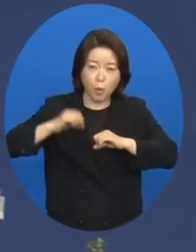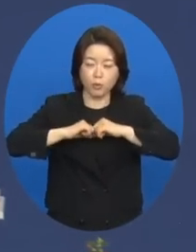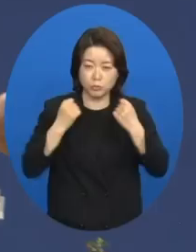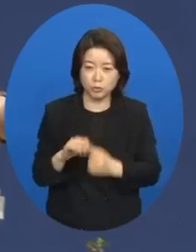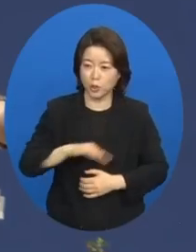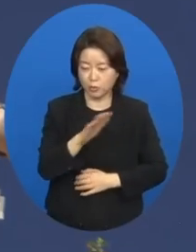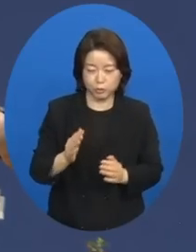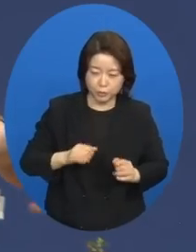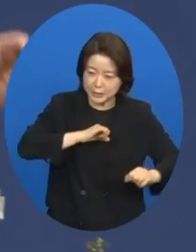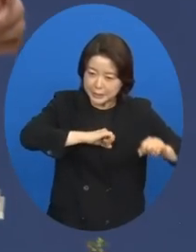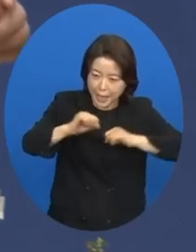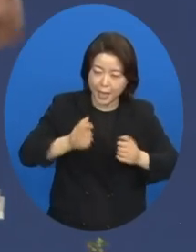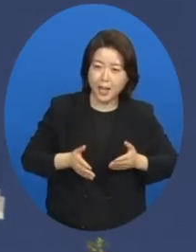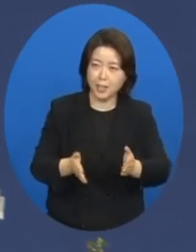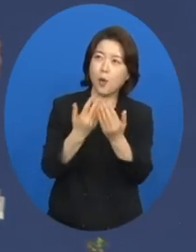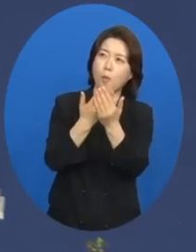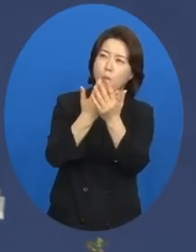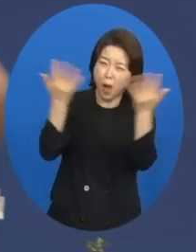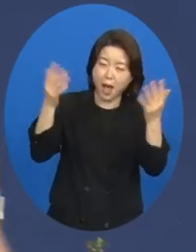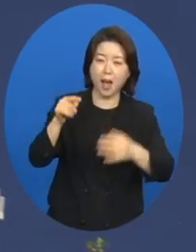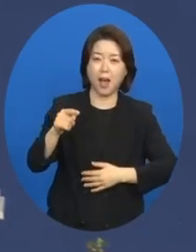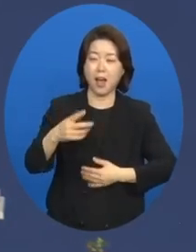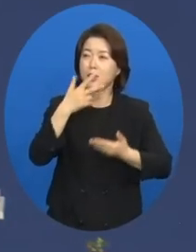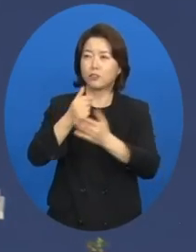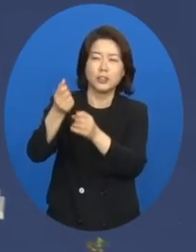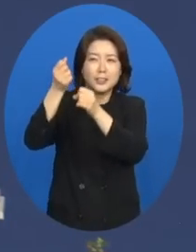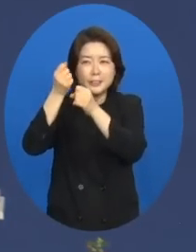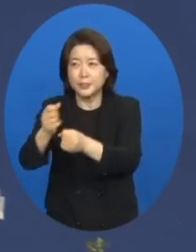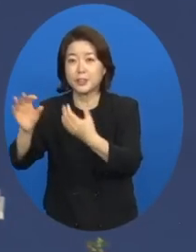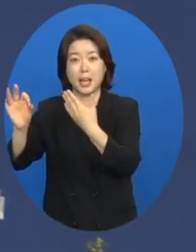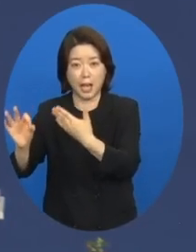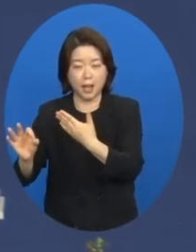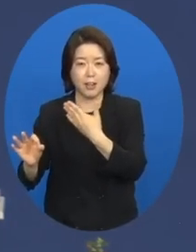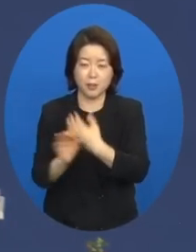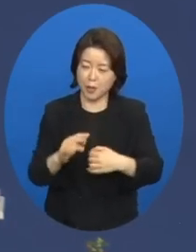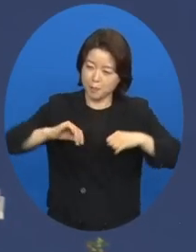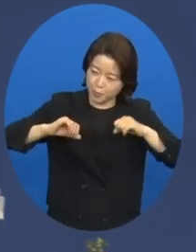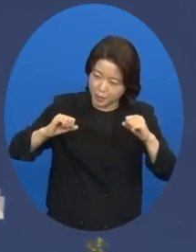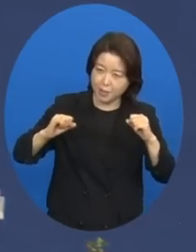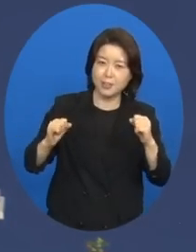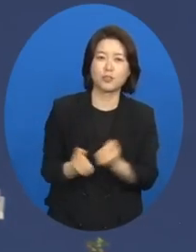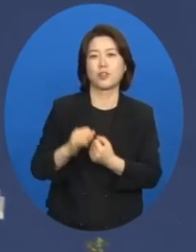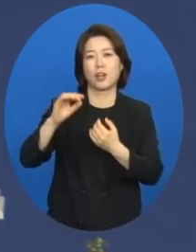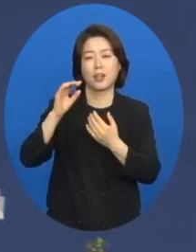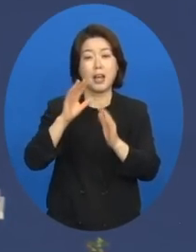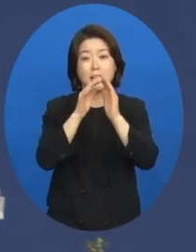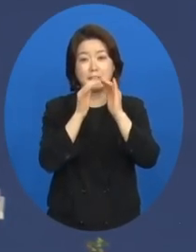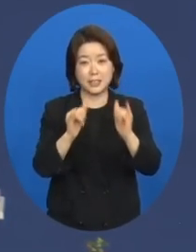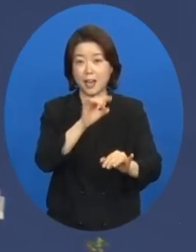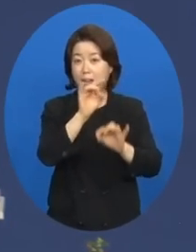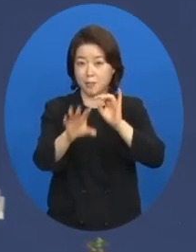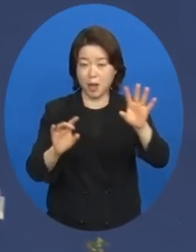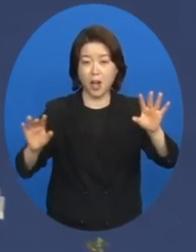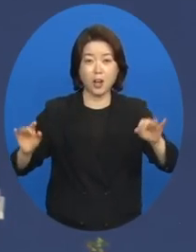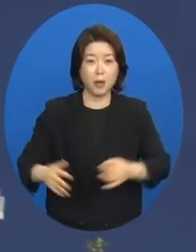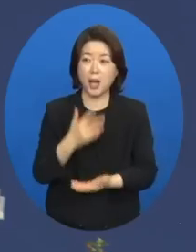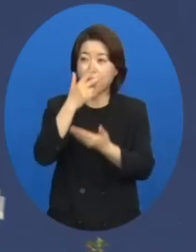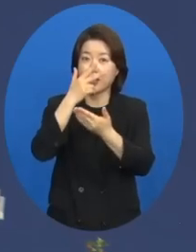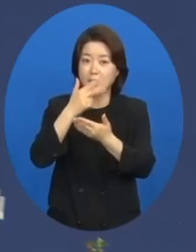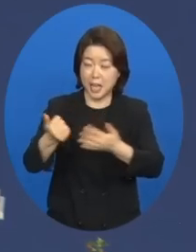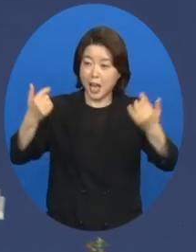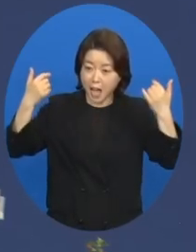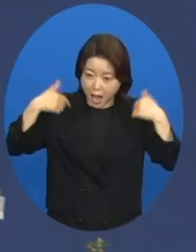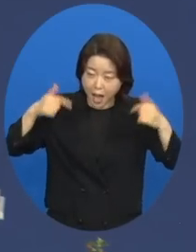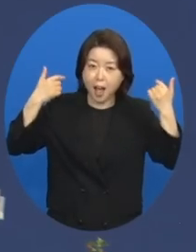길이 환하겠네. 주를 의지하며 순종하는 자를 주가